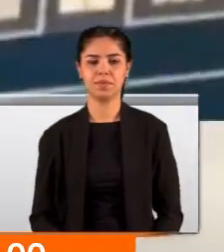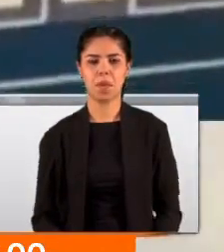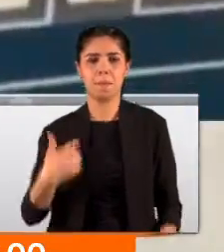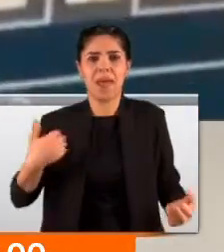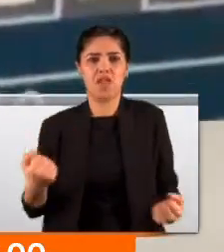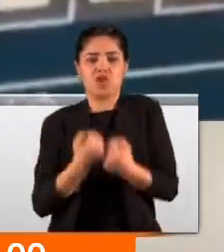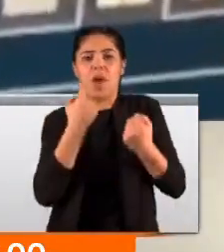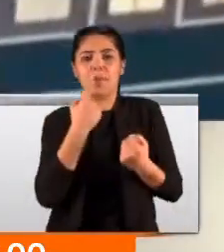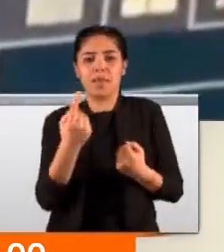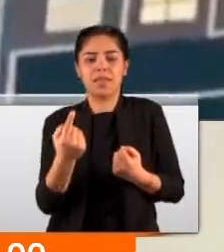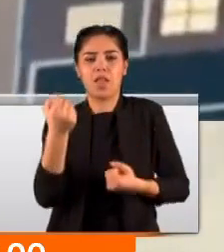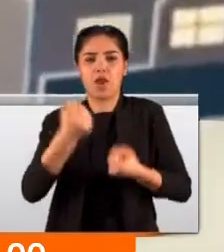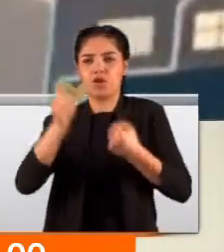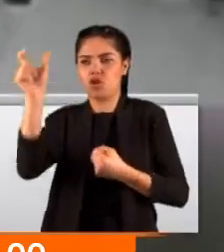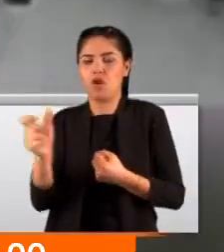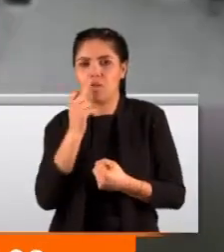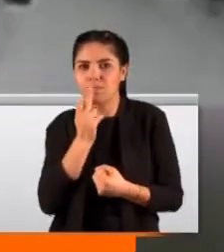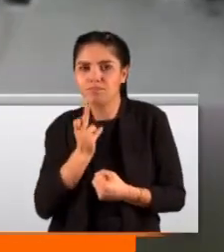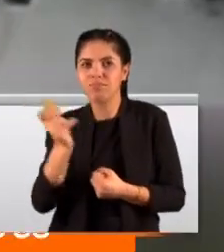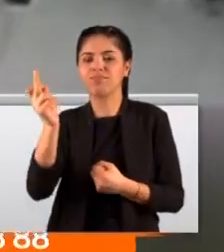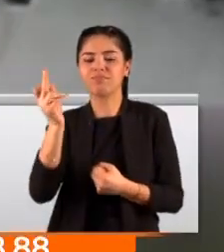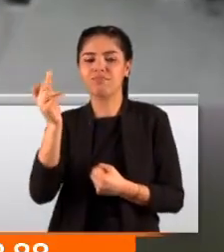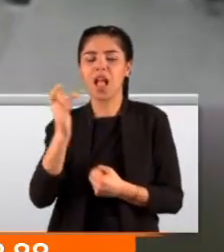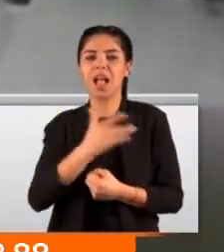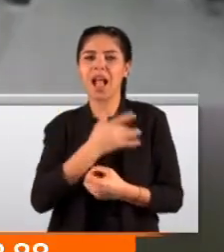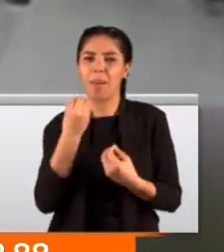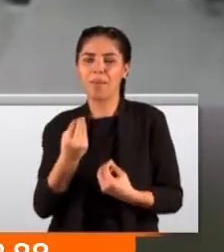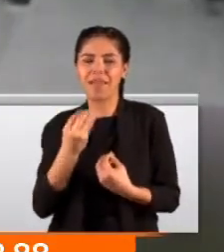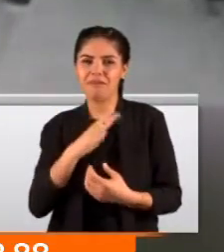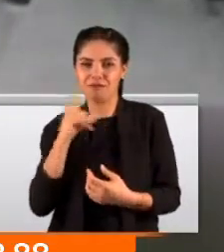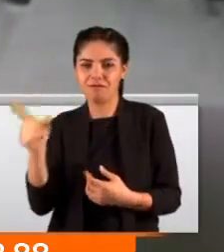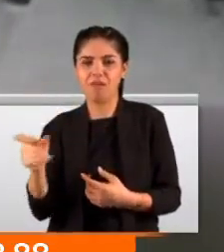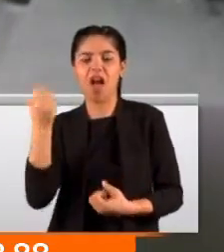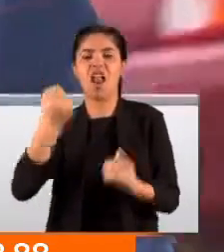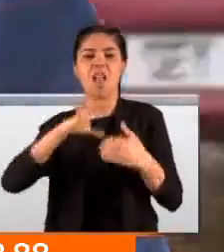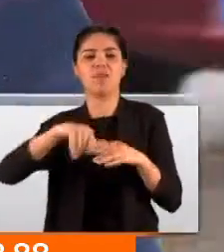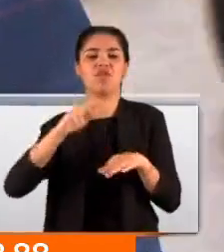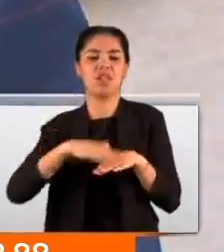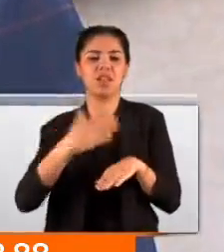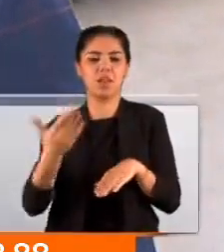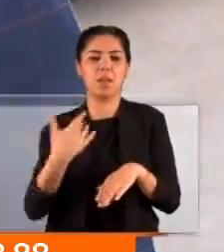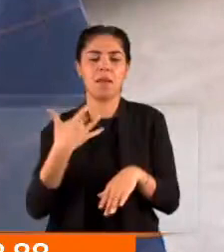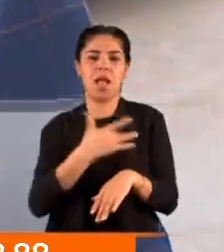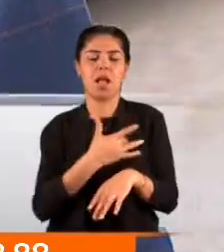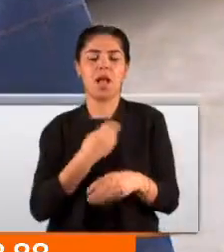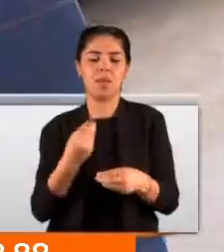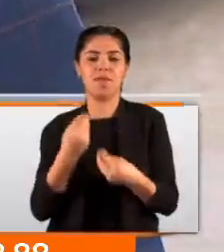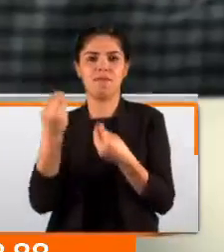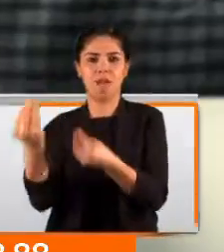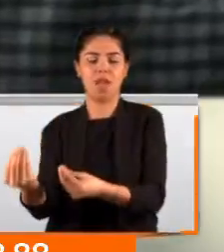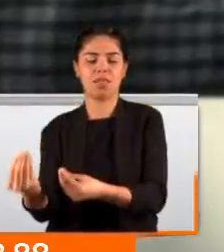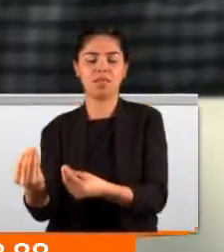Bana çarptın diyerek sürücüleri kandırdılar, iyi niyetlerini suistimal edip otomobillerini çaldılar. İnsanlık yaptım, karşında kötülük